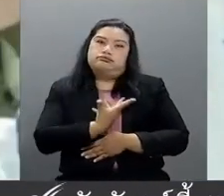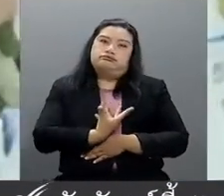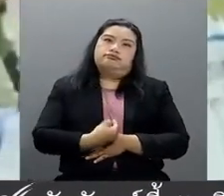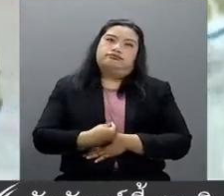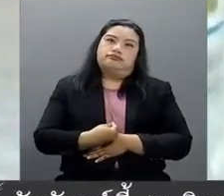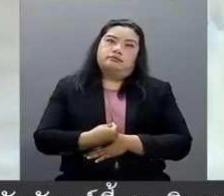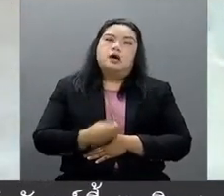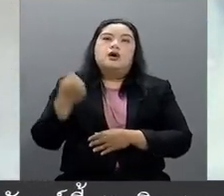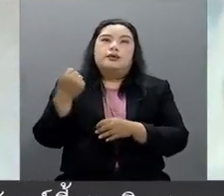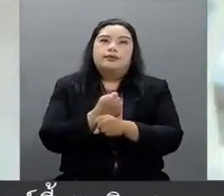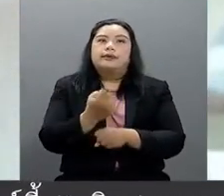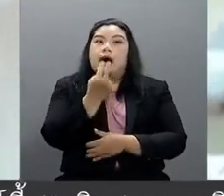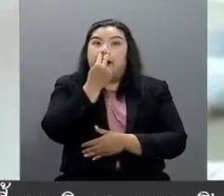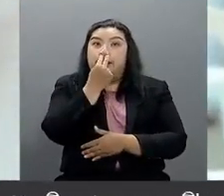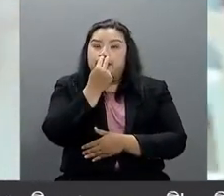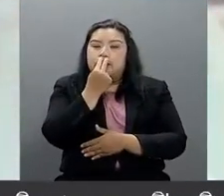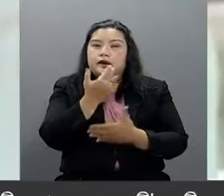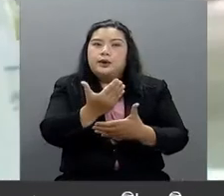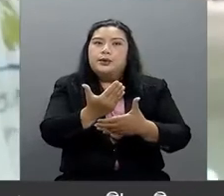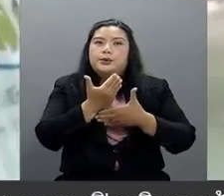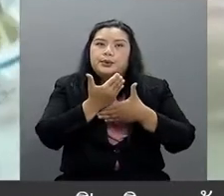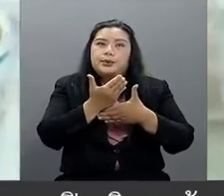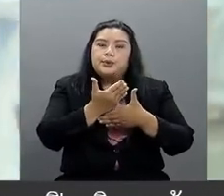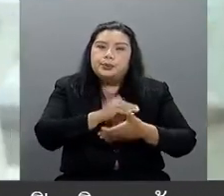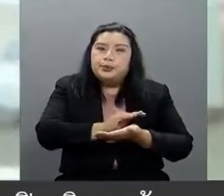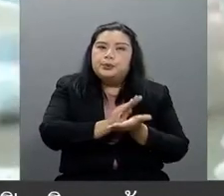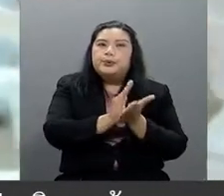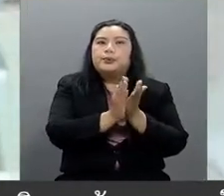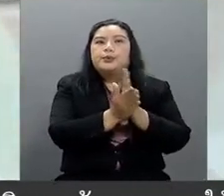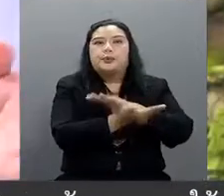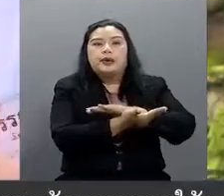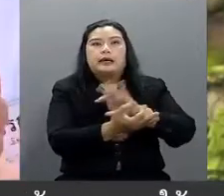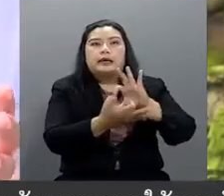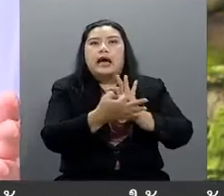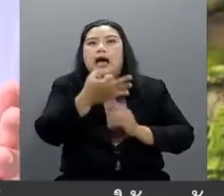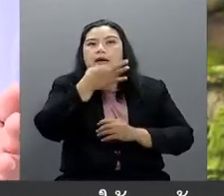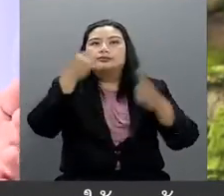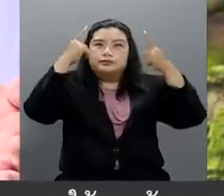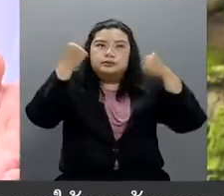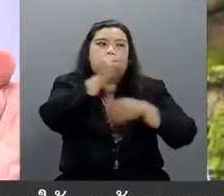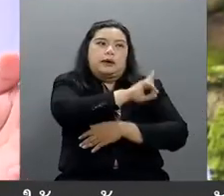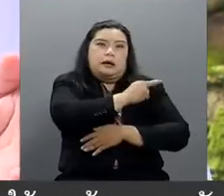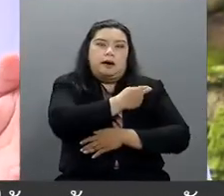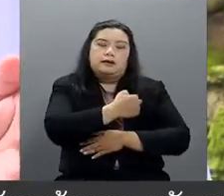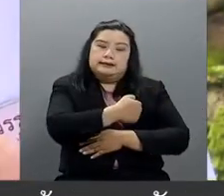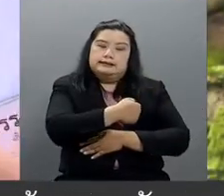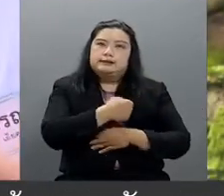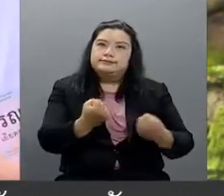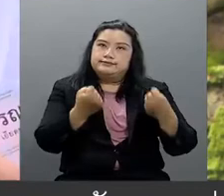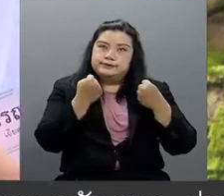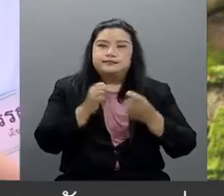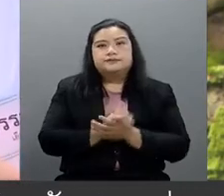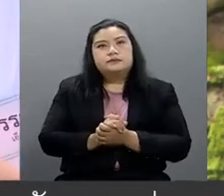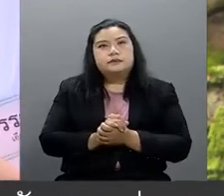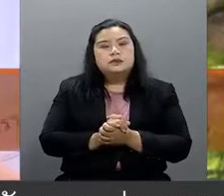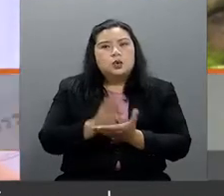เป็นวิธีที่จะช่วยเยียวยาจิตใจให้กับบุคลากรทางการแพทย์ได้ เราเห็นชื่อคอร์สแล้วเรารู้สึกว่ามันน่าจะช่ว